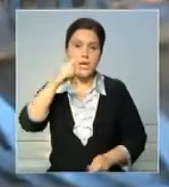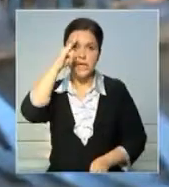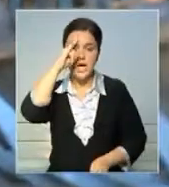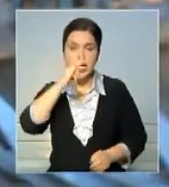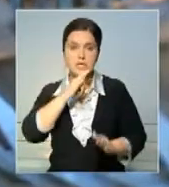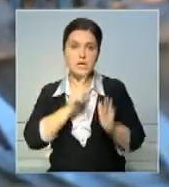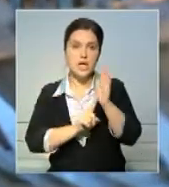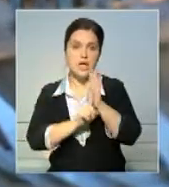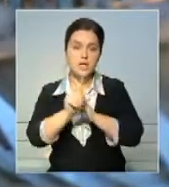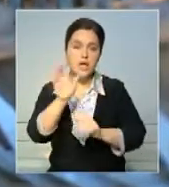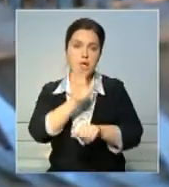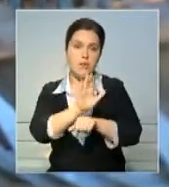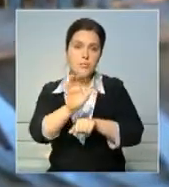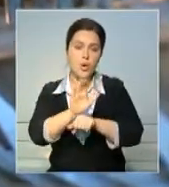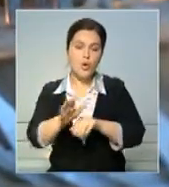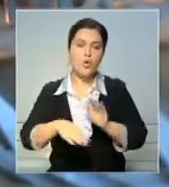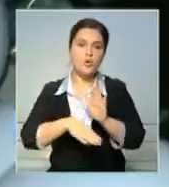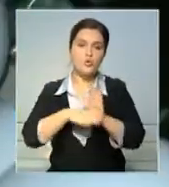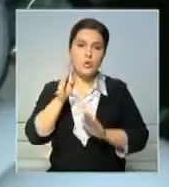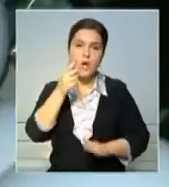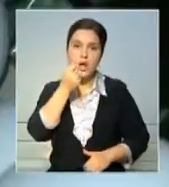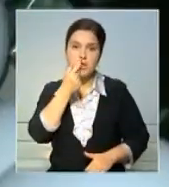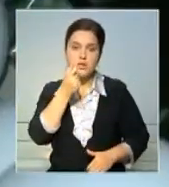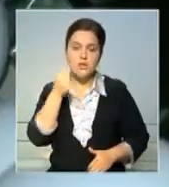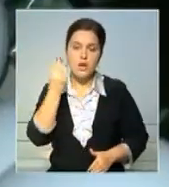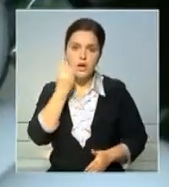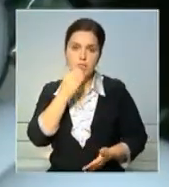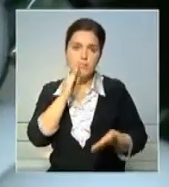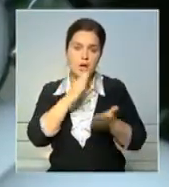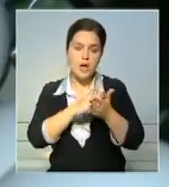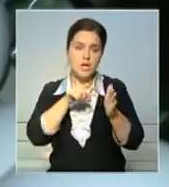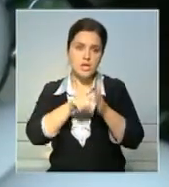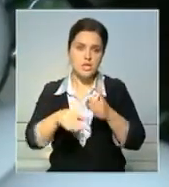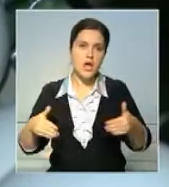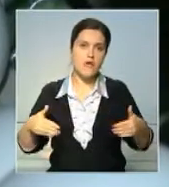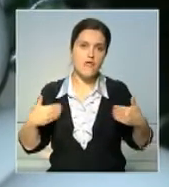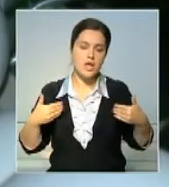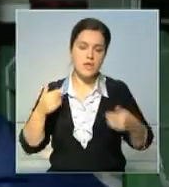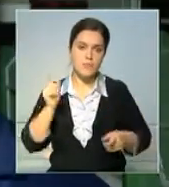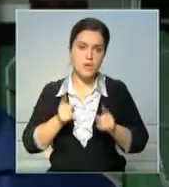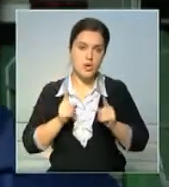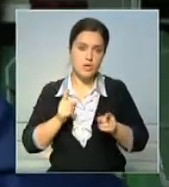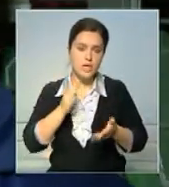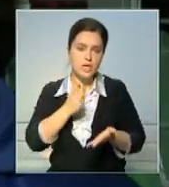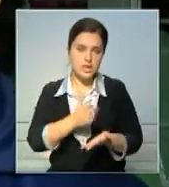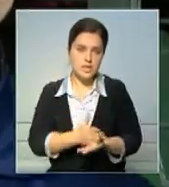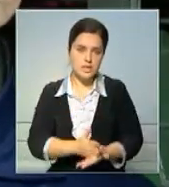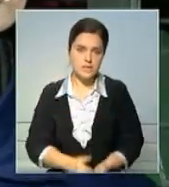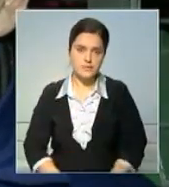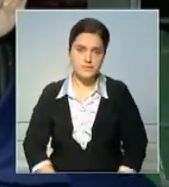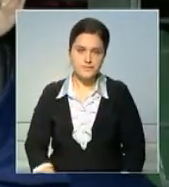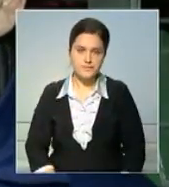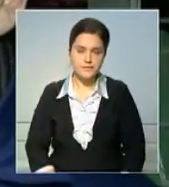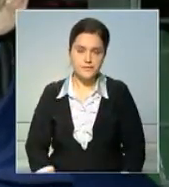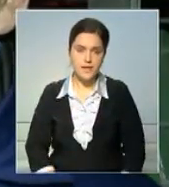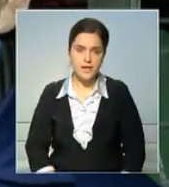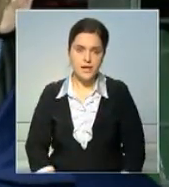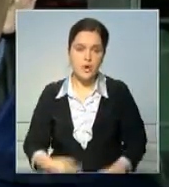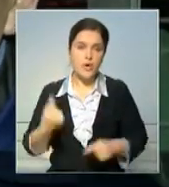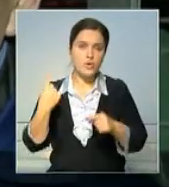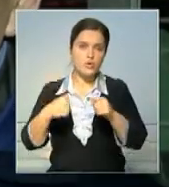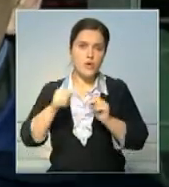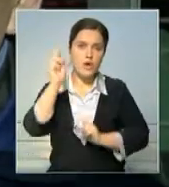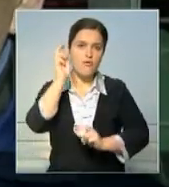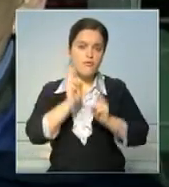начала производить улучшенные яйца с высоким содержанием натуральных минералов. Некоторые фабрики используют,